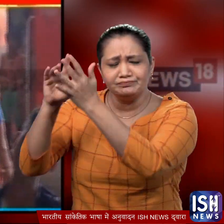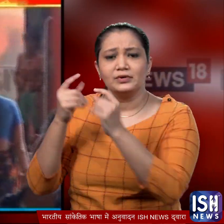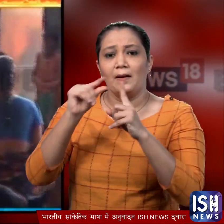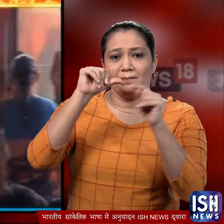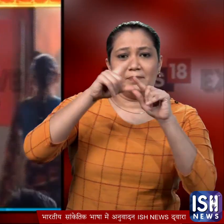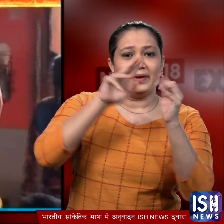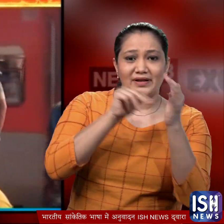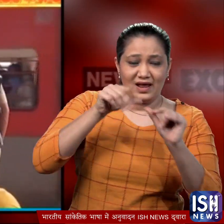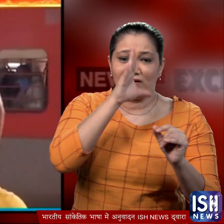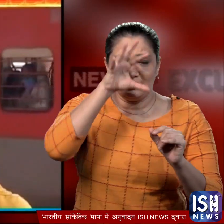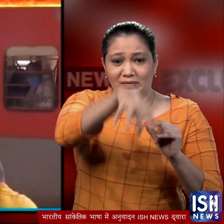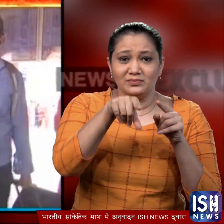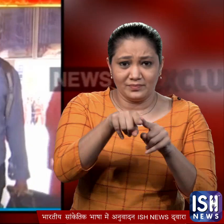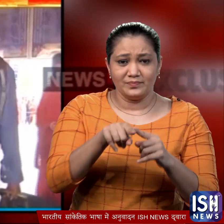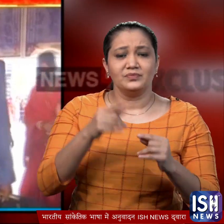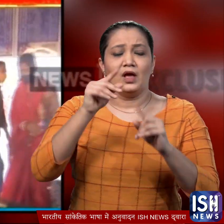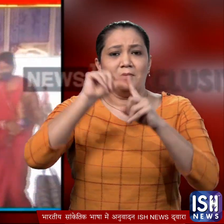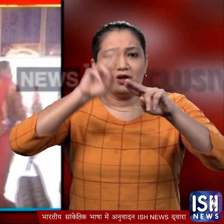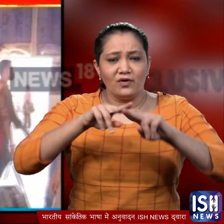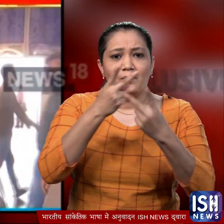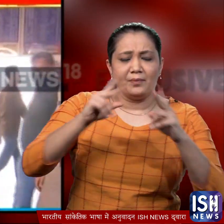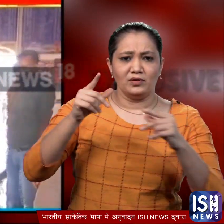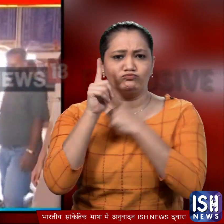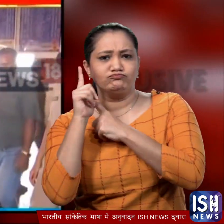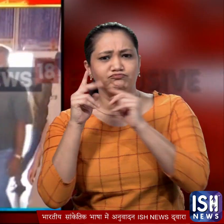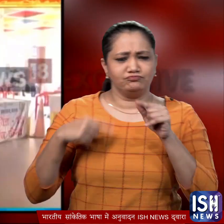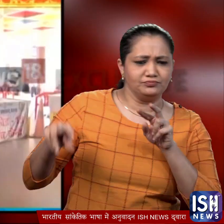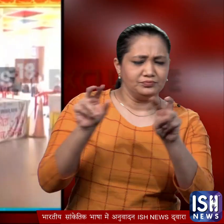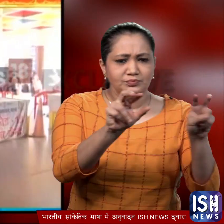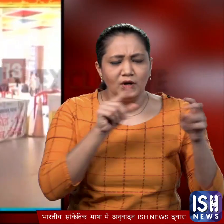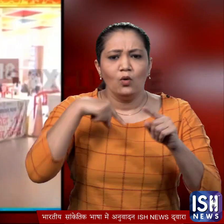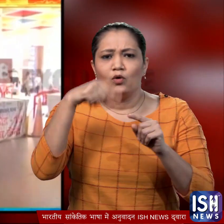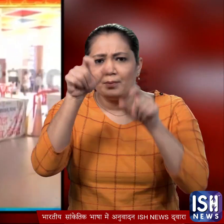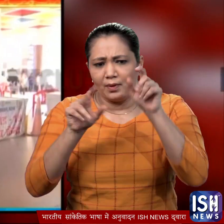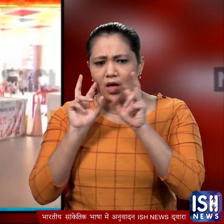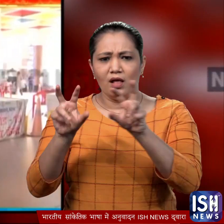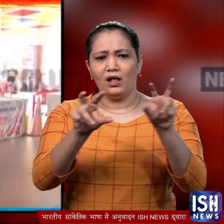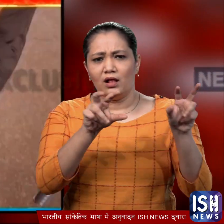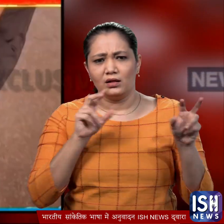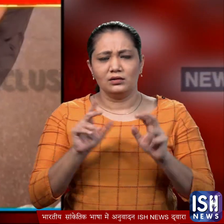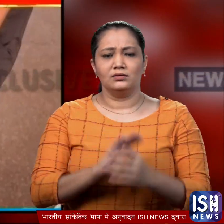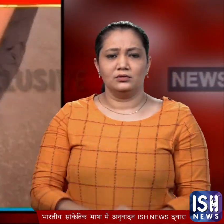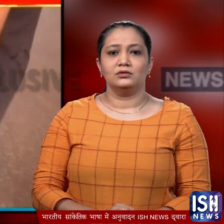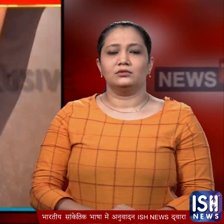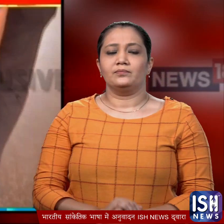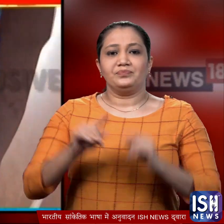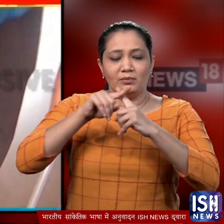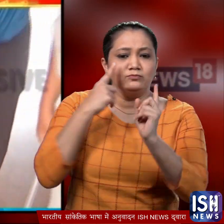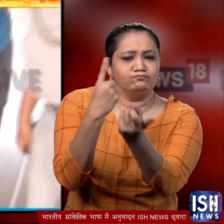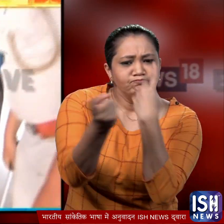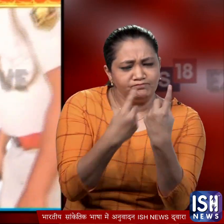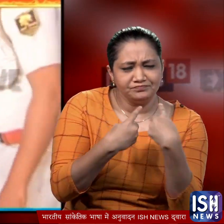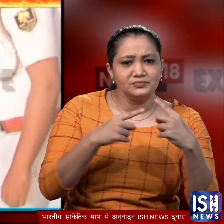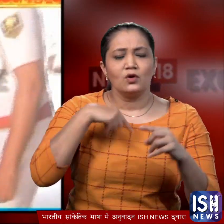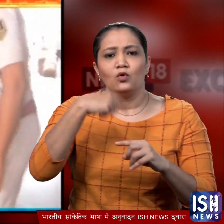पटना रेलवे स्टेशन से सामने आई एक तस्वीर में प्लेटफॉर्म पर कुछ जवान तैनात दिखे, जो आने जाने वालों पर नजर रखे हुए थे। इतना ही नहीं, तलाशी अभियान